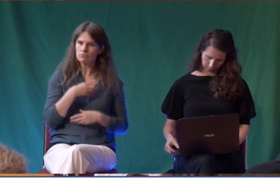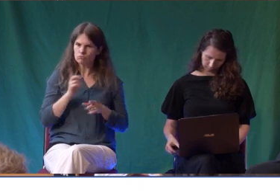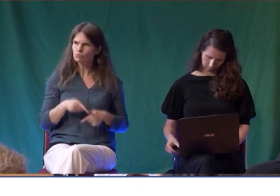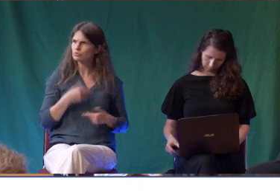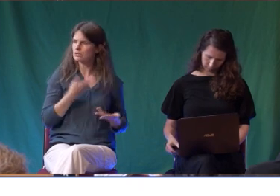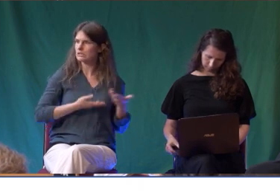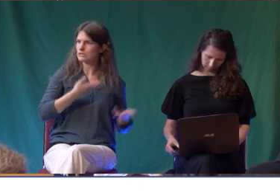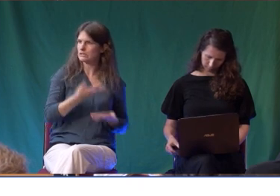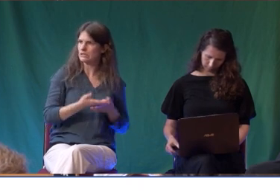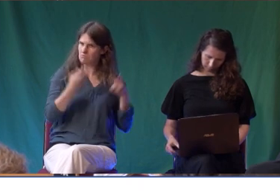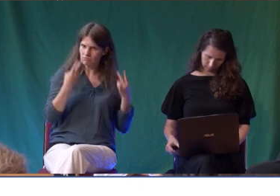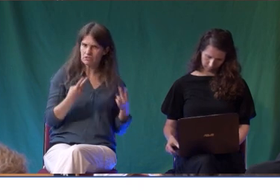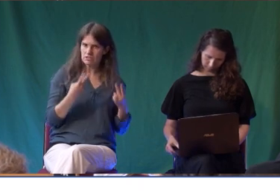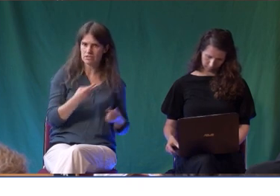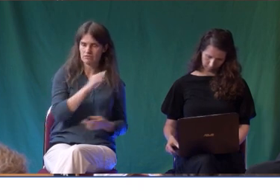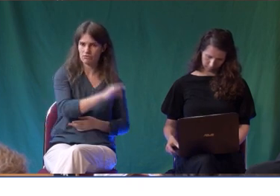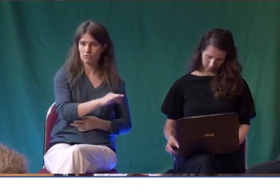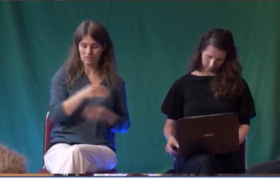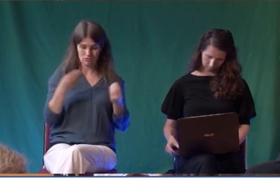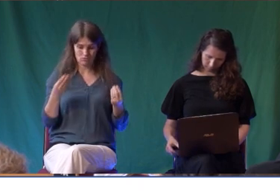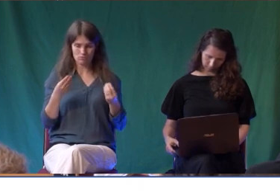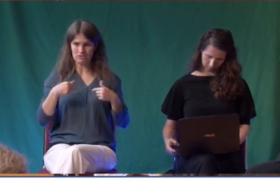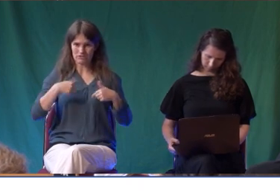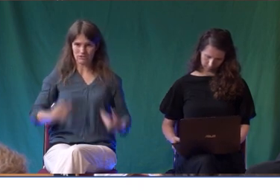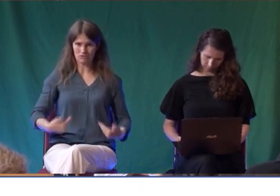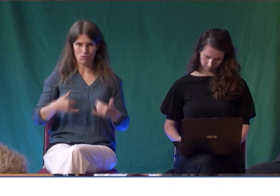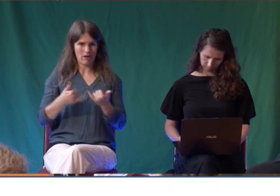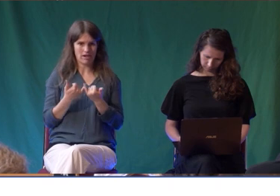das Gefühl wir werden gar nicht ernst genommen